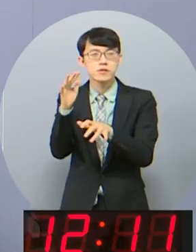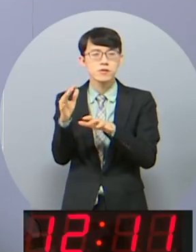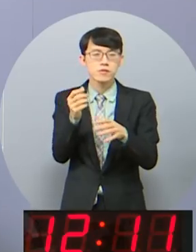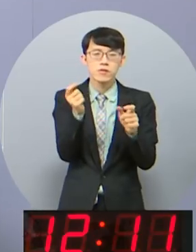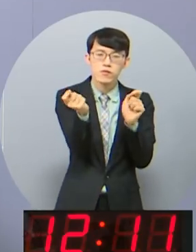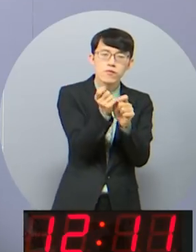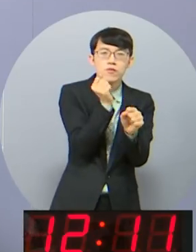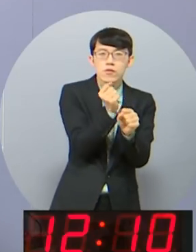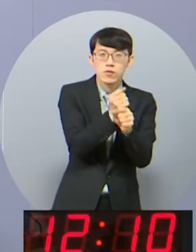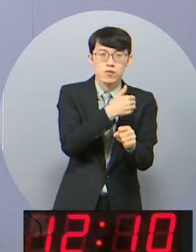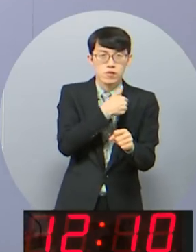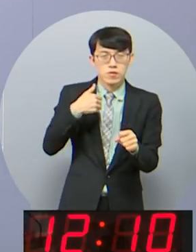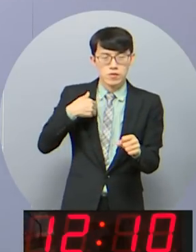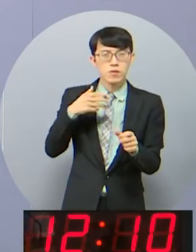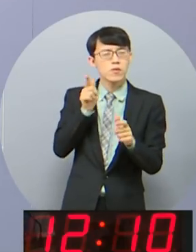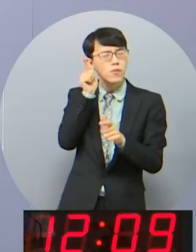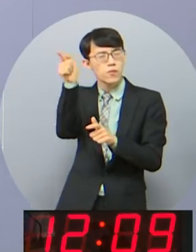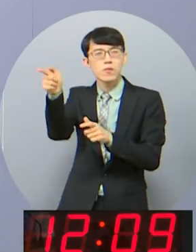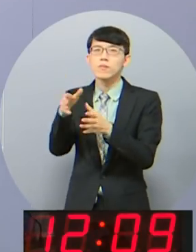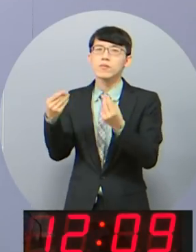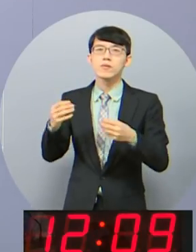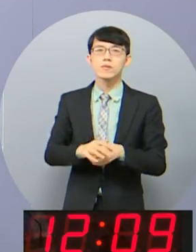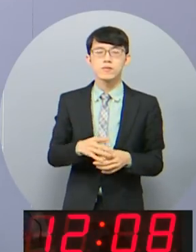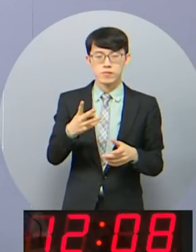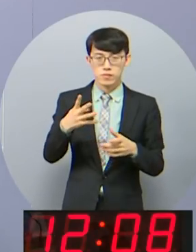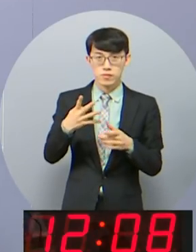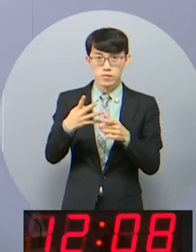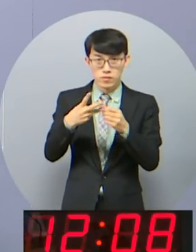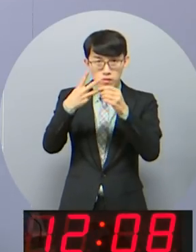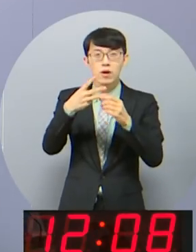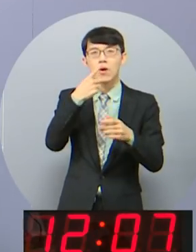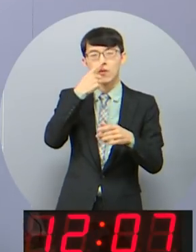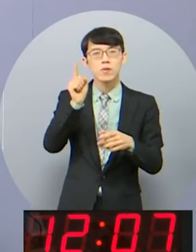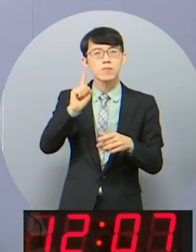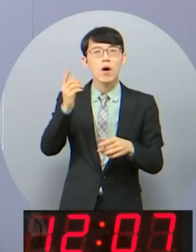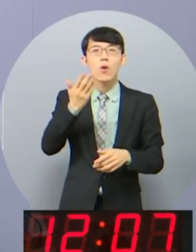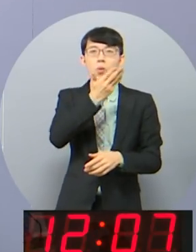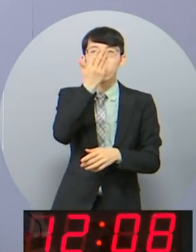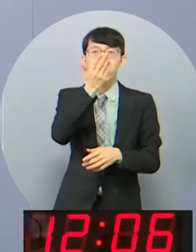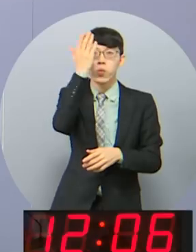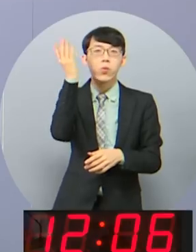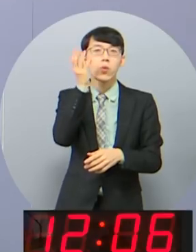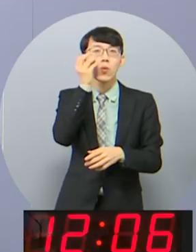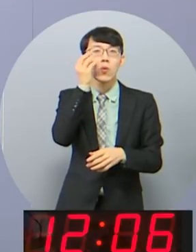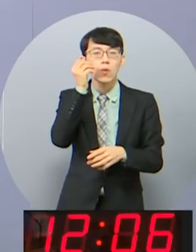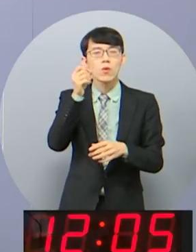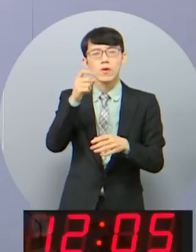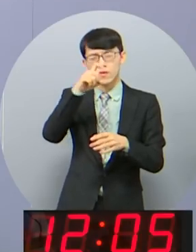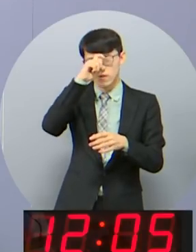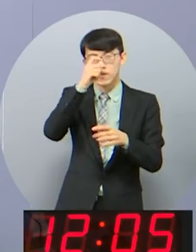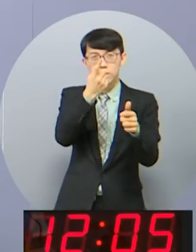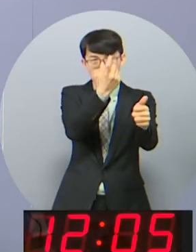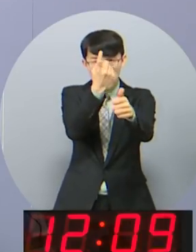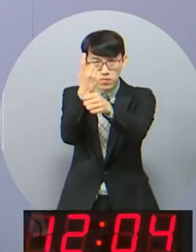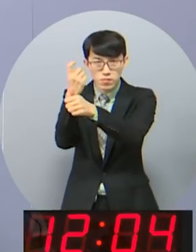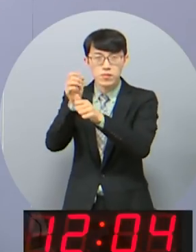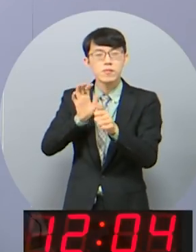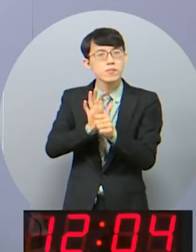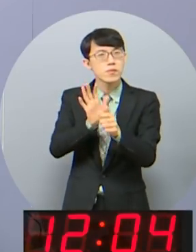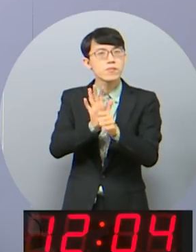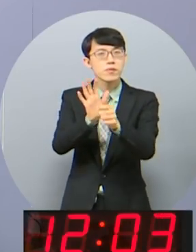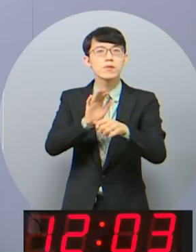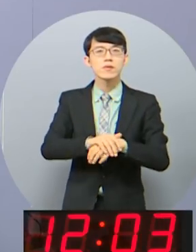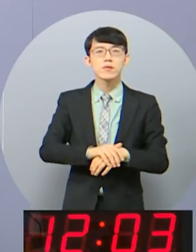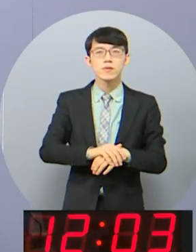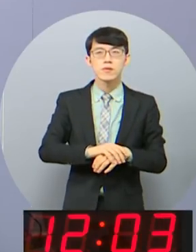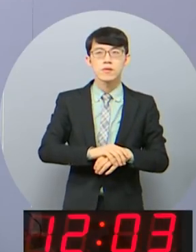尼。第三，第二，我来拼观光方面啦、啊，推动咱南海，那么咱这